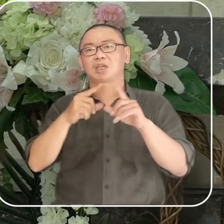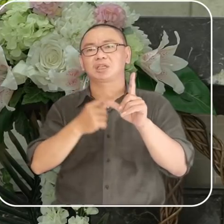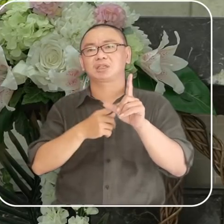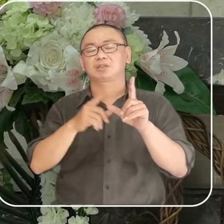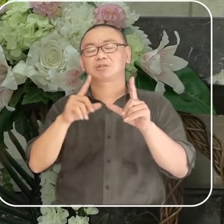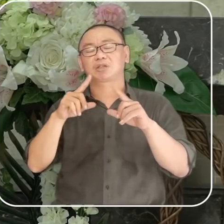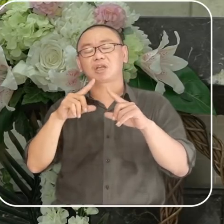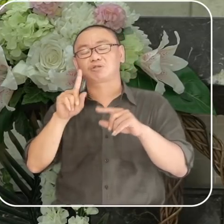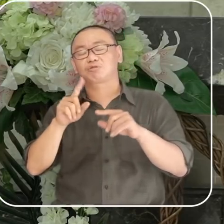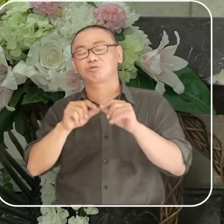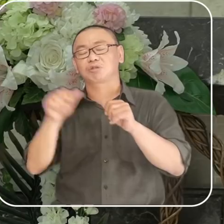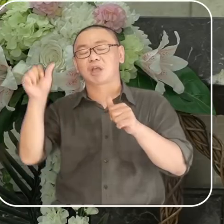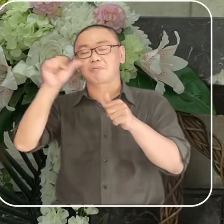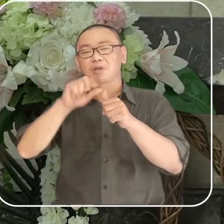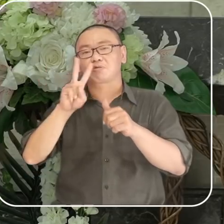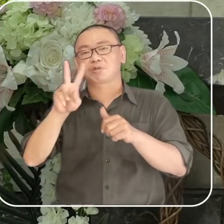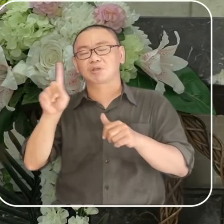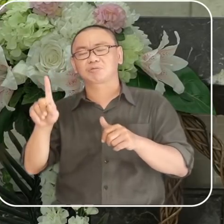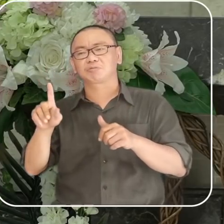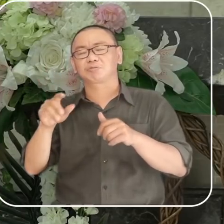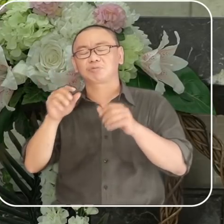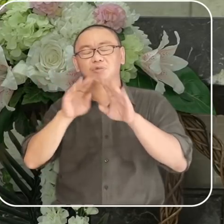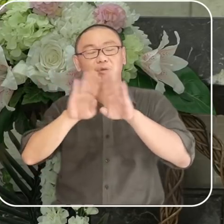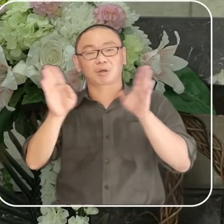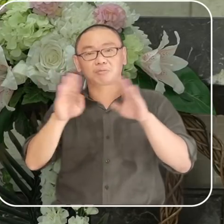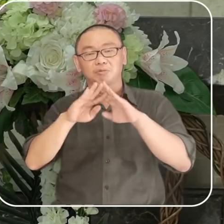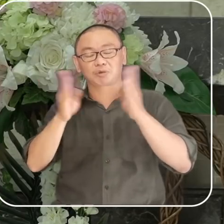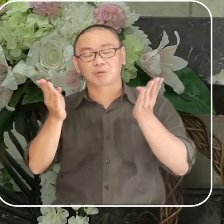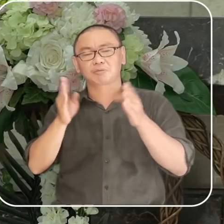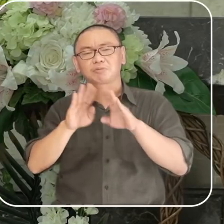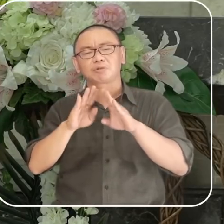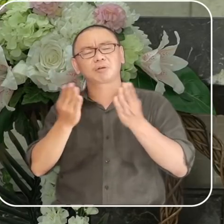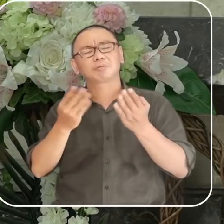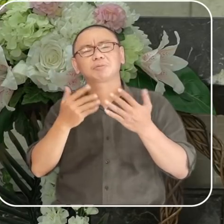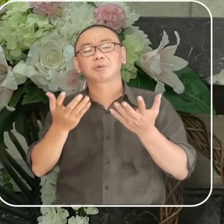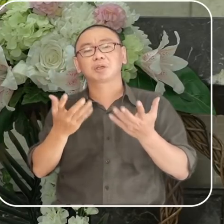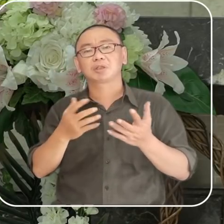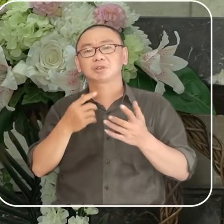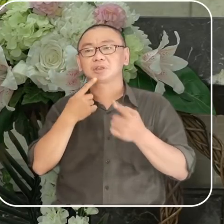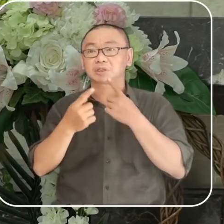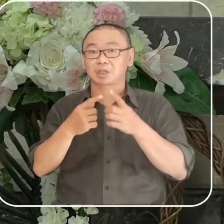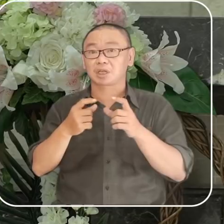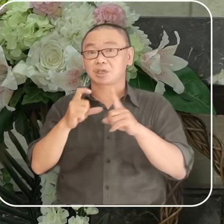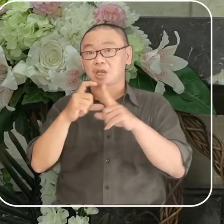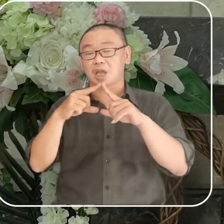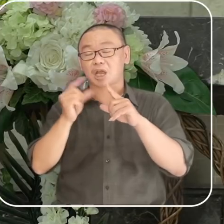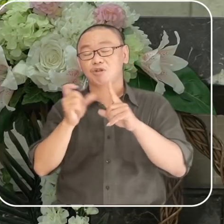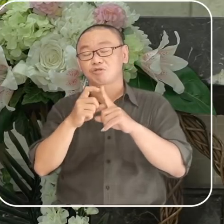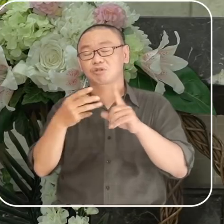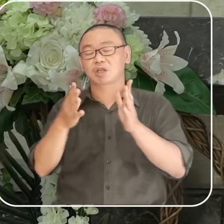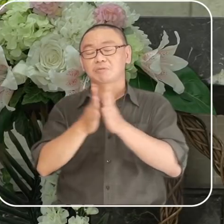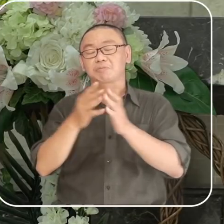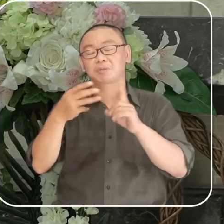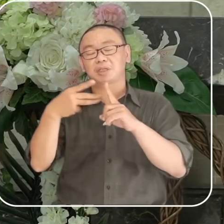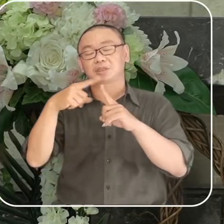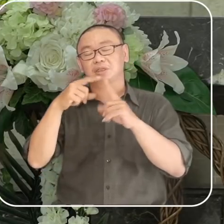21. Mengungkapkan bagaimana kisah Daud Batsyeba merupakan kisah yang unik sekali. Kenapa? Karena